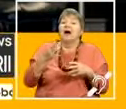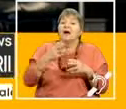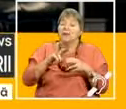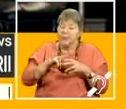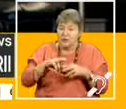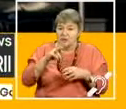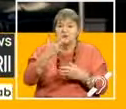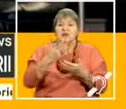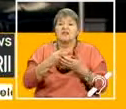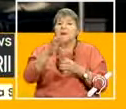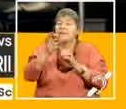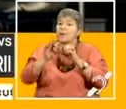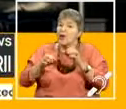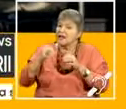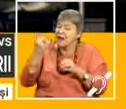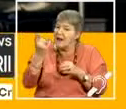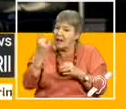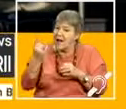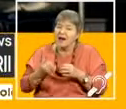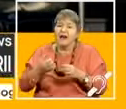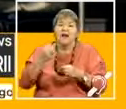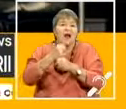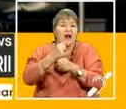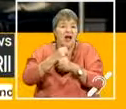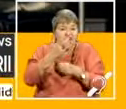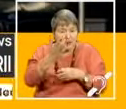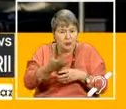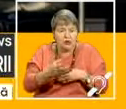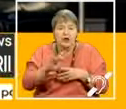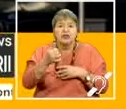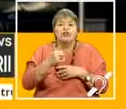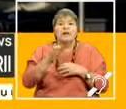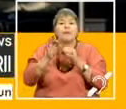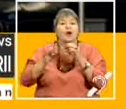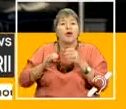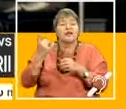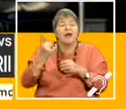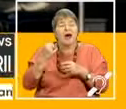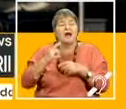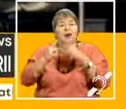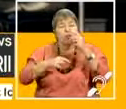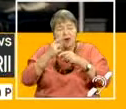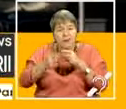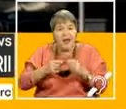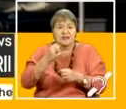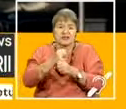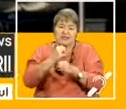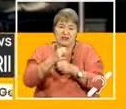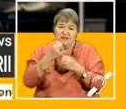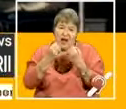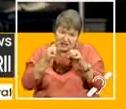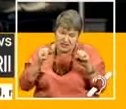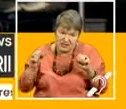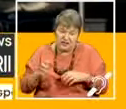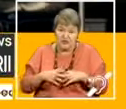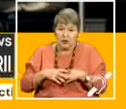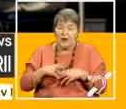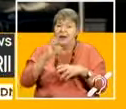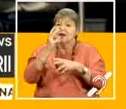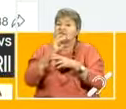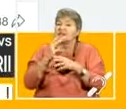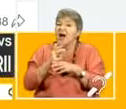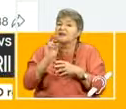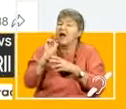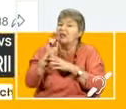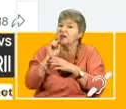proiectele pe care a reușit să le implementeze, dar și cele în curs de implementare. Obținerea statutului de țară candidat